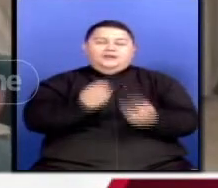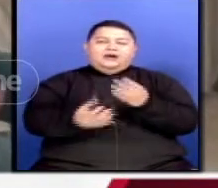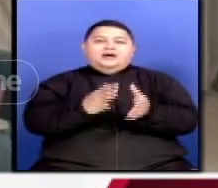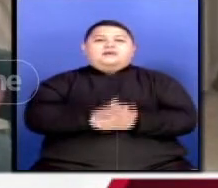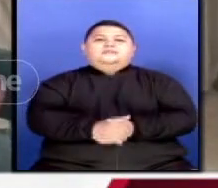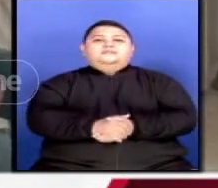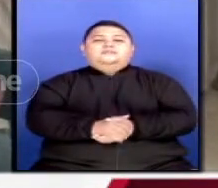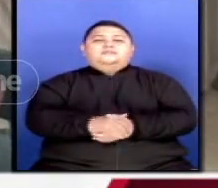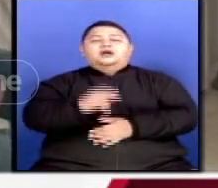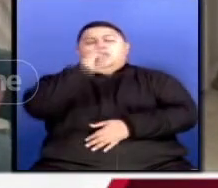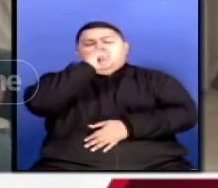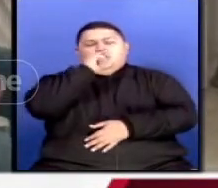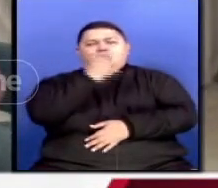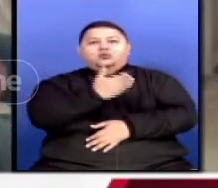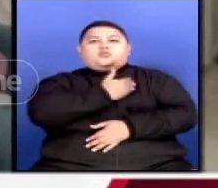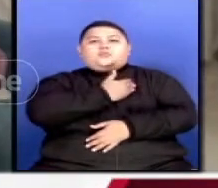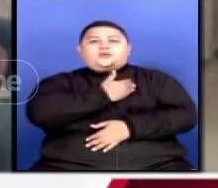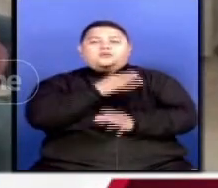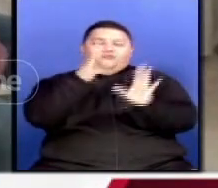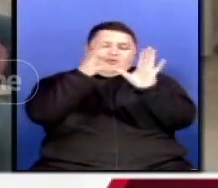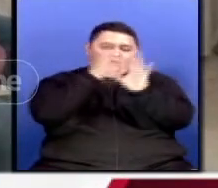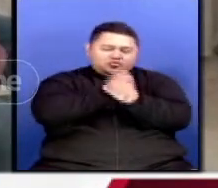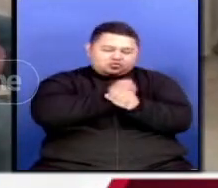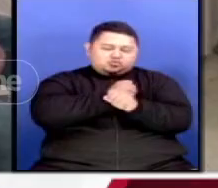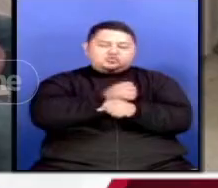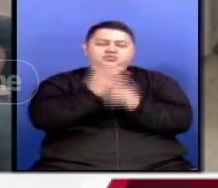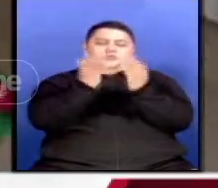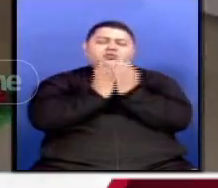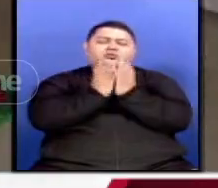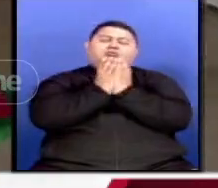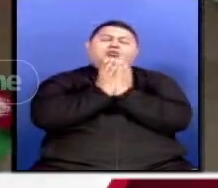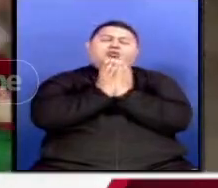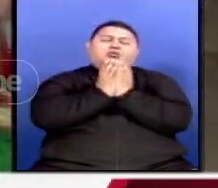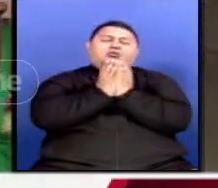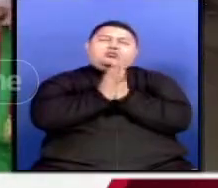Ayah korban tampak khusyuk membacakan doa bersama istri dan dua anaknya.